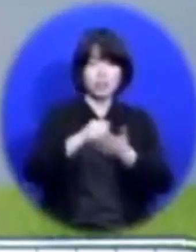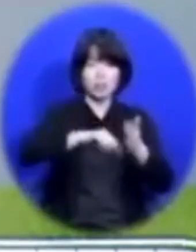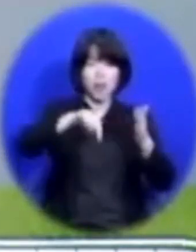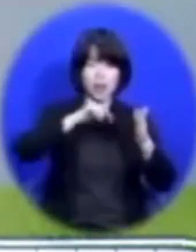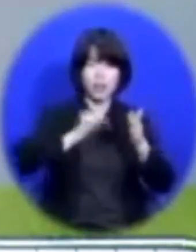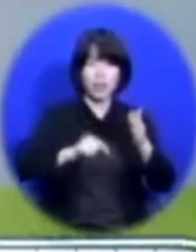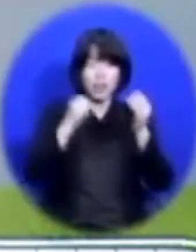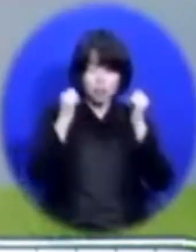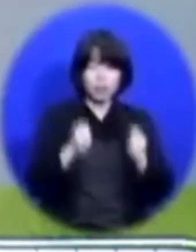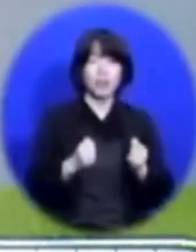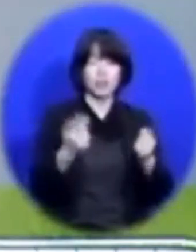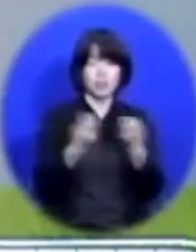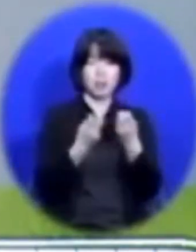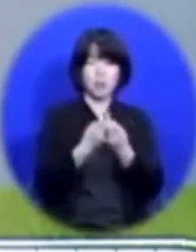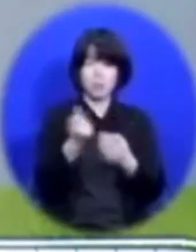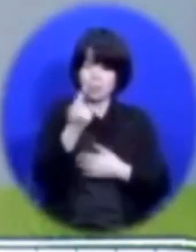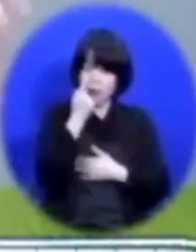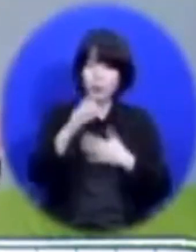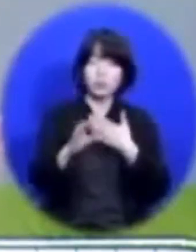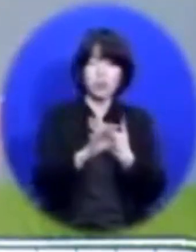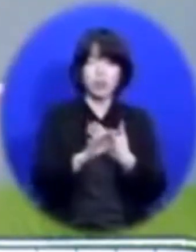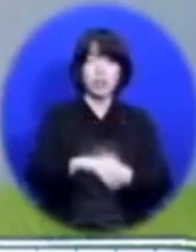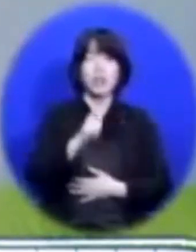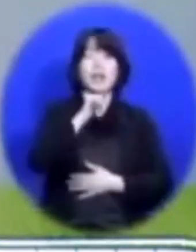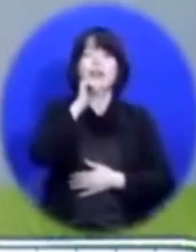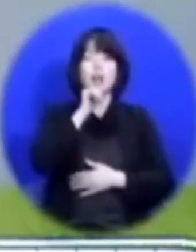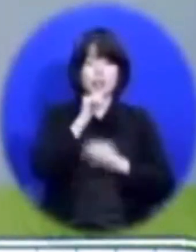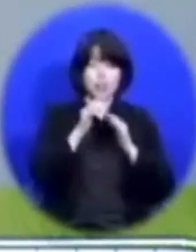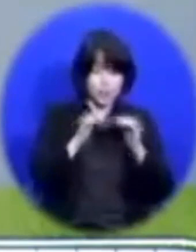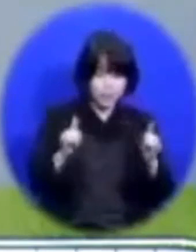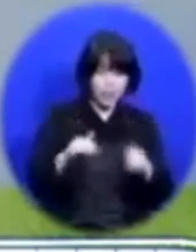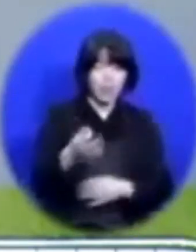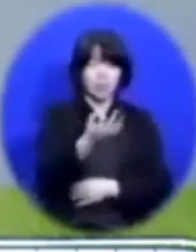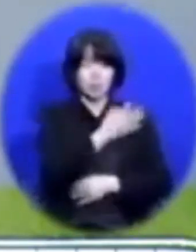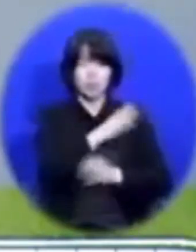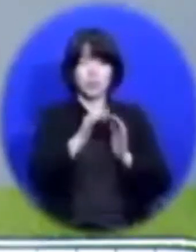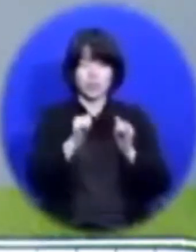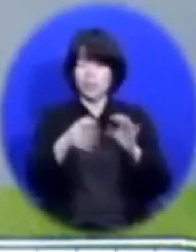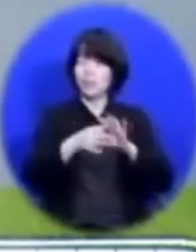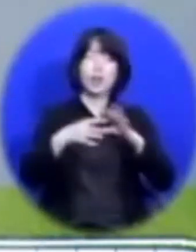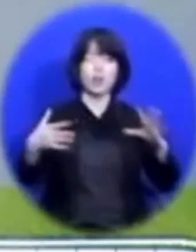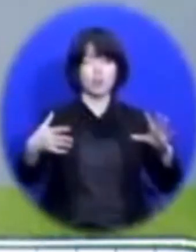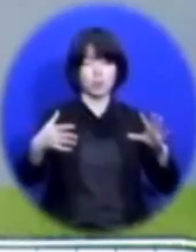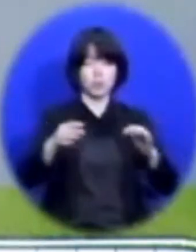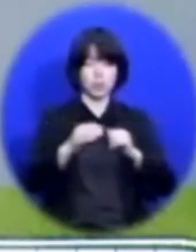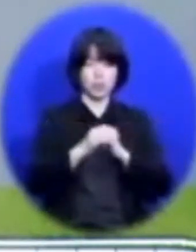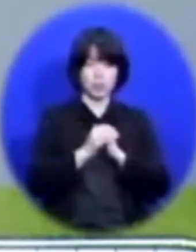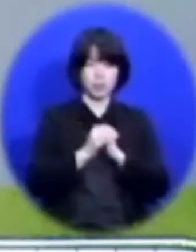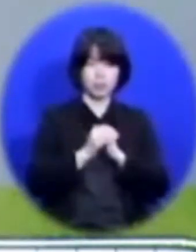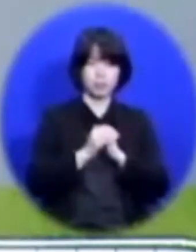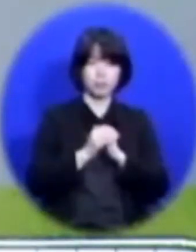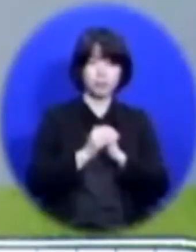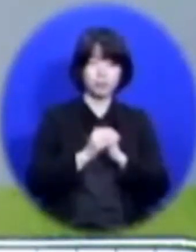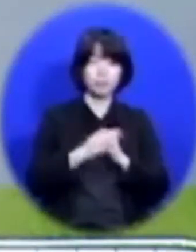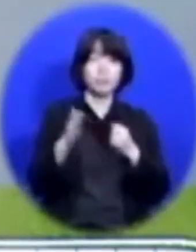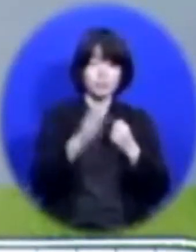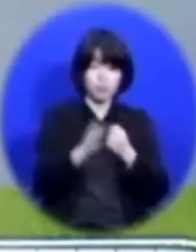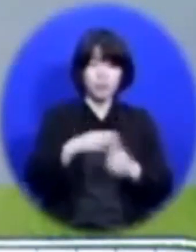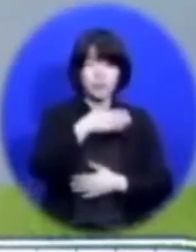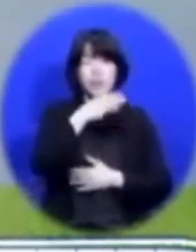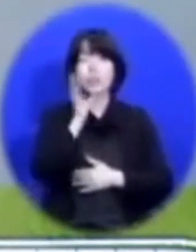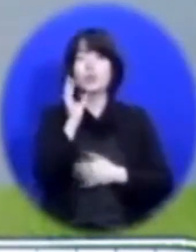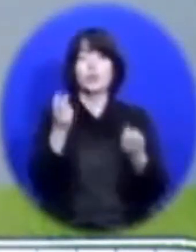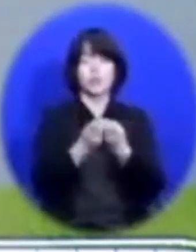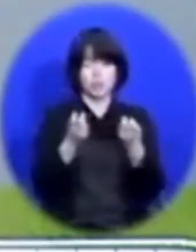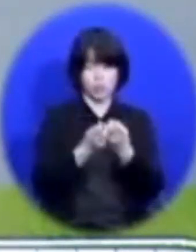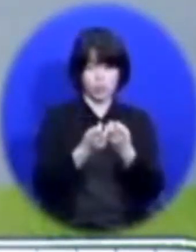하는법을배우면 가난하든부유하든아무런 문제가되지않습니다.그래서그것을 퇴직